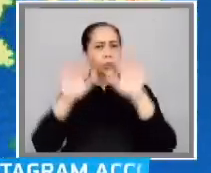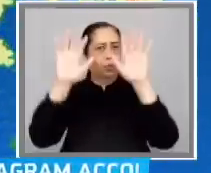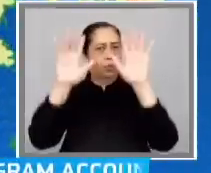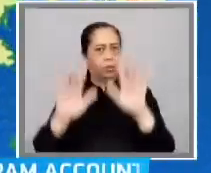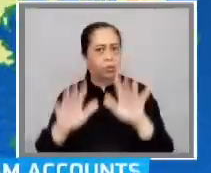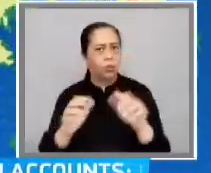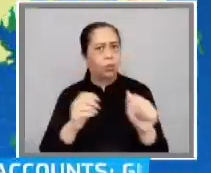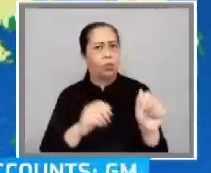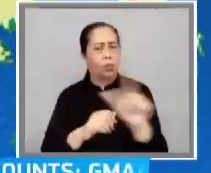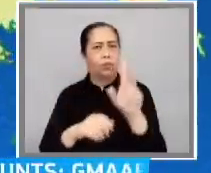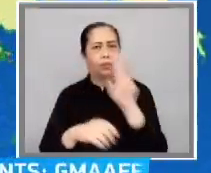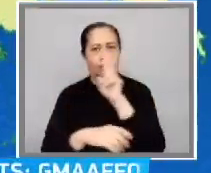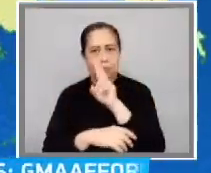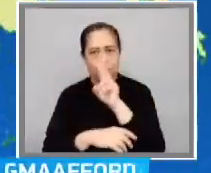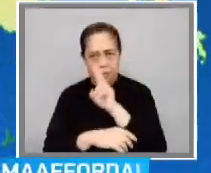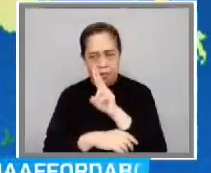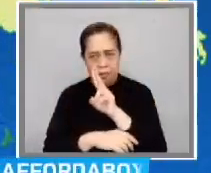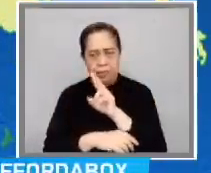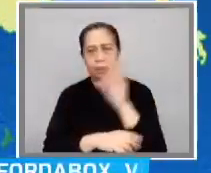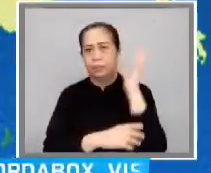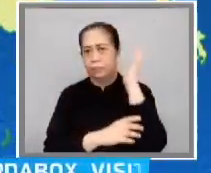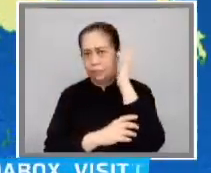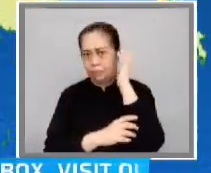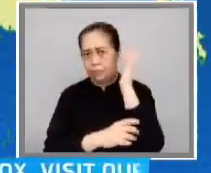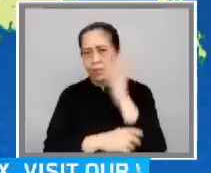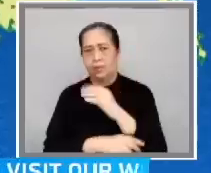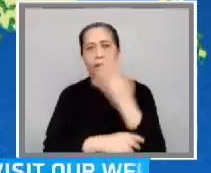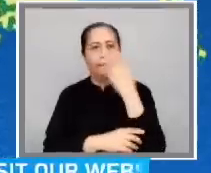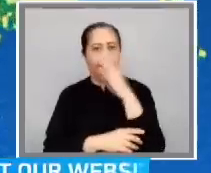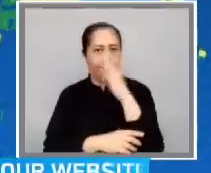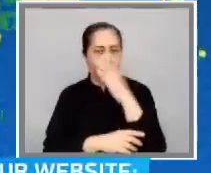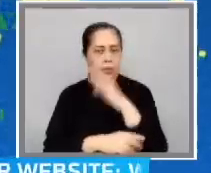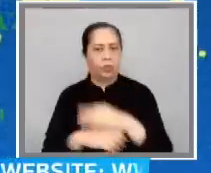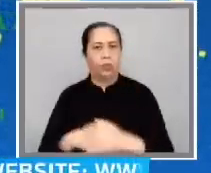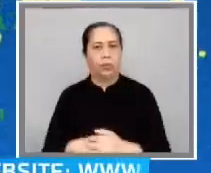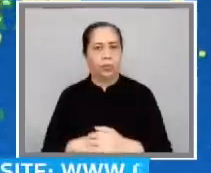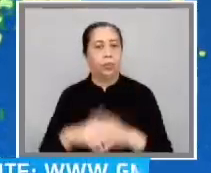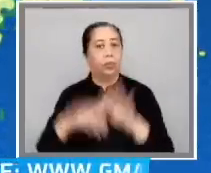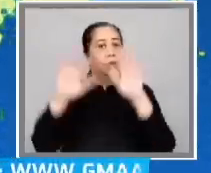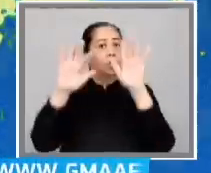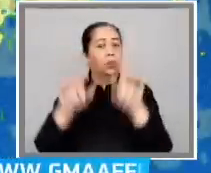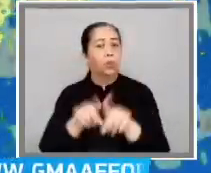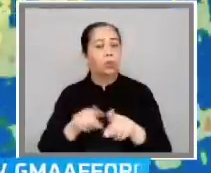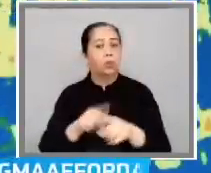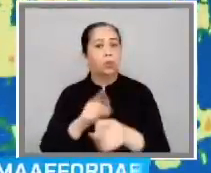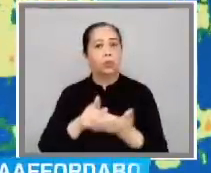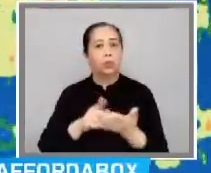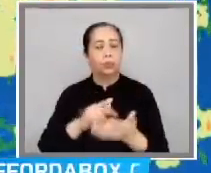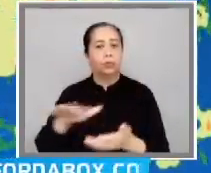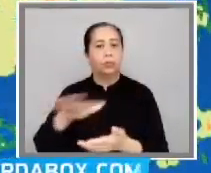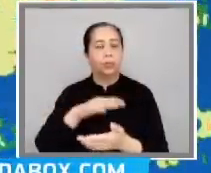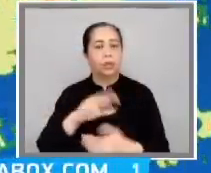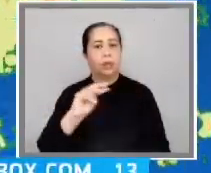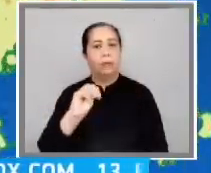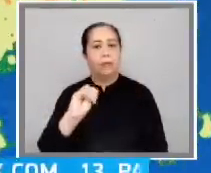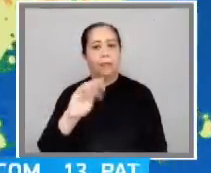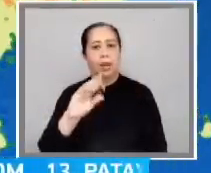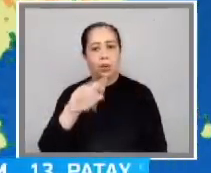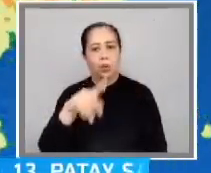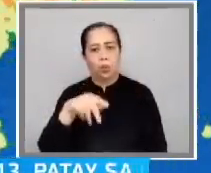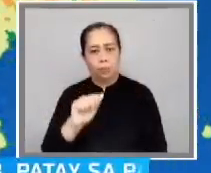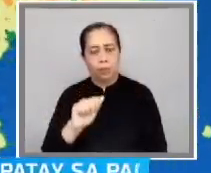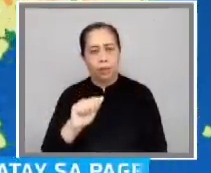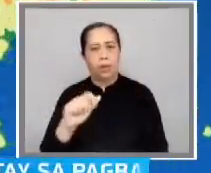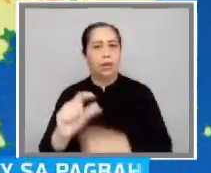buong Visayas, Mindanao at Bicol Region. Uulanin din ang ilang panig ng Mimaropa Region,